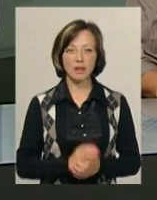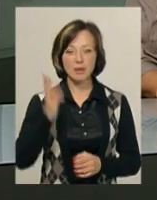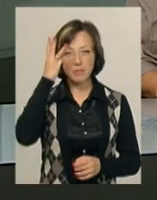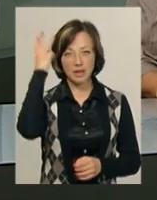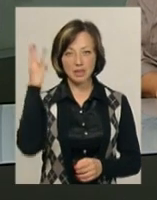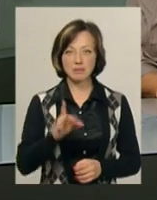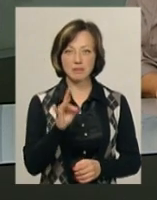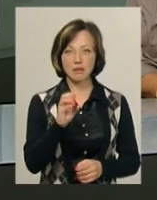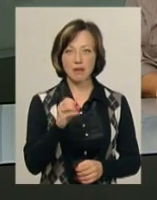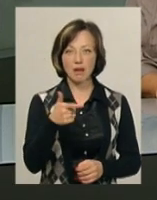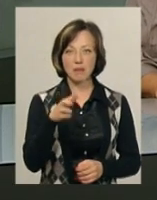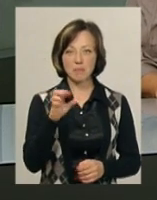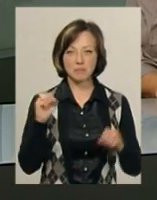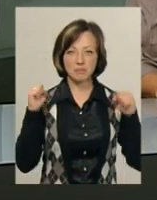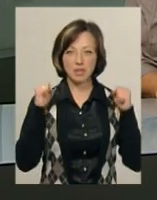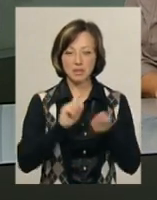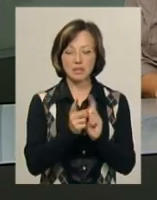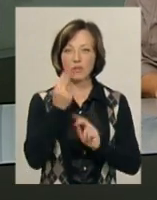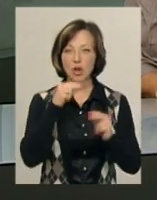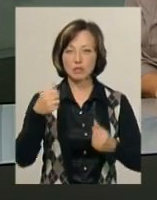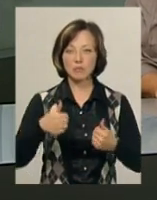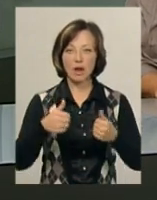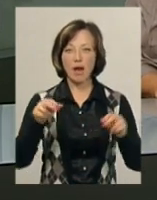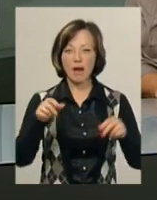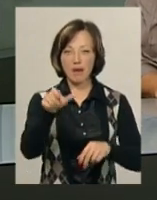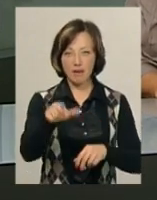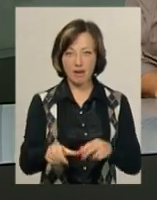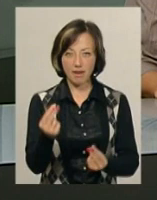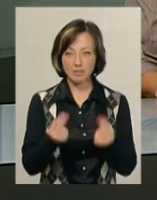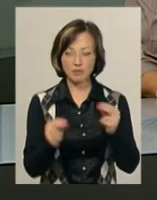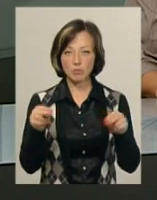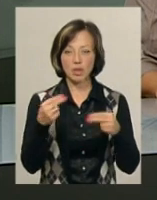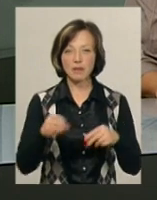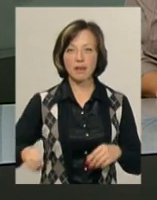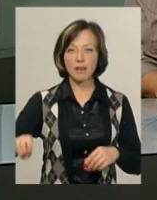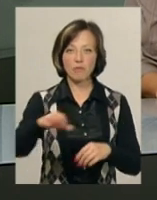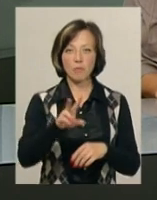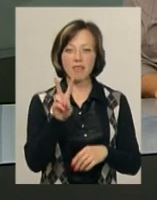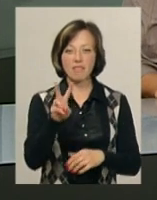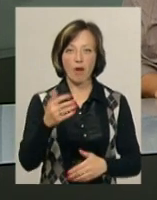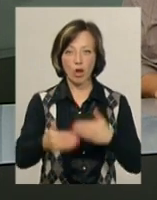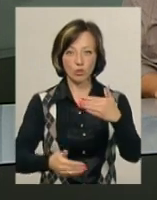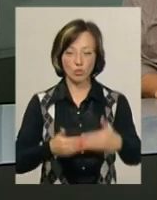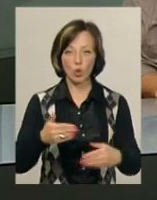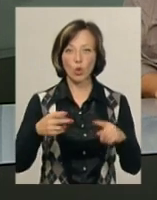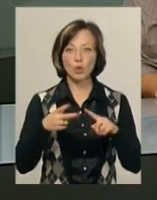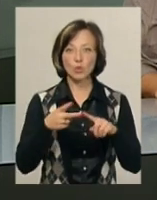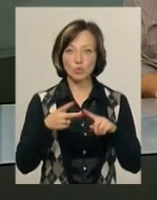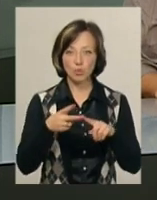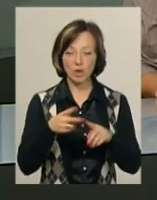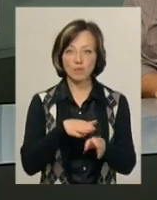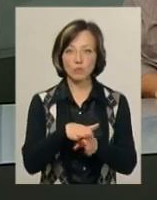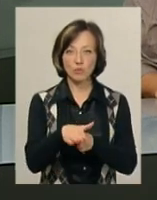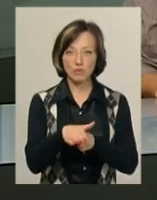Хмельницький регбіст Вадим Сівак став кращим гравцем чемпіонату Європи з регбі-7, який відбувається в 2 тури. Другий відбувся